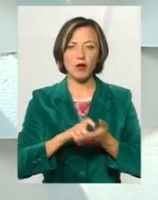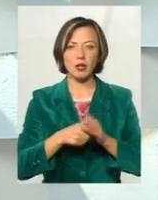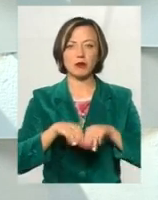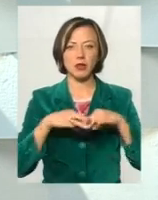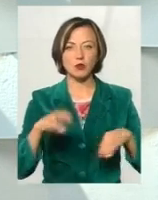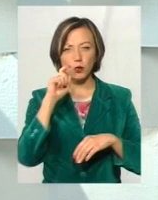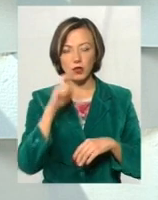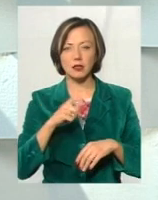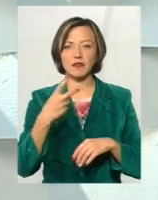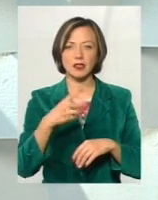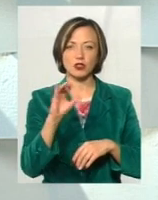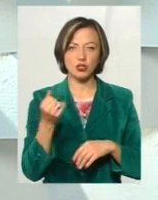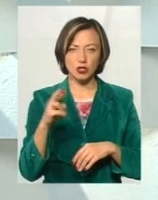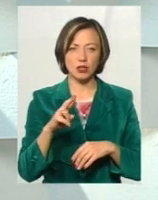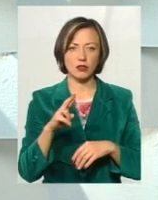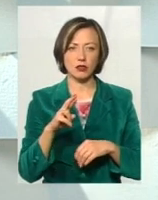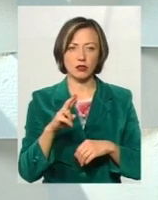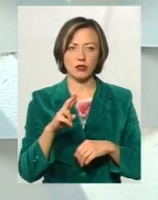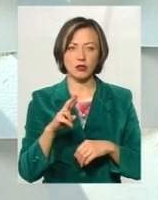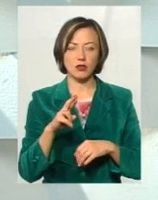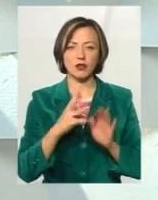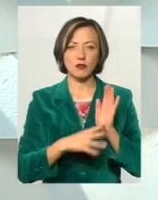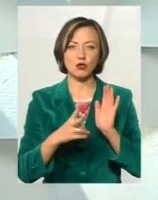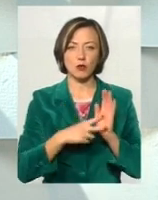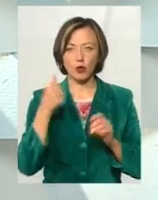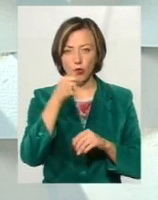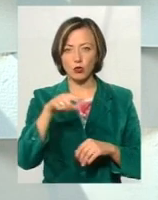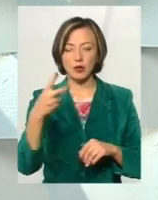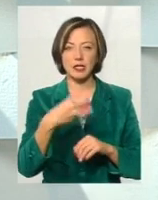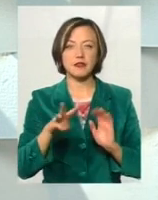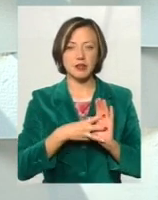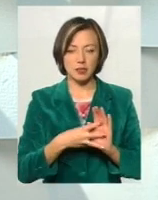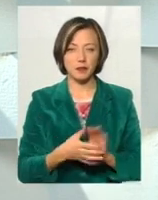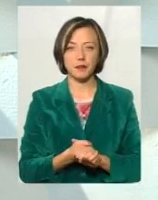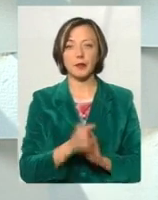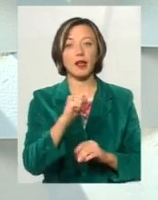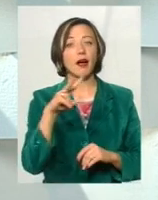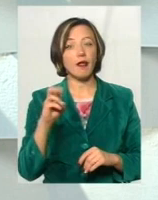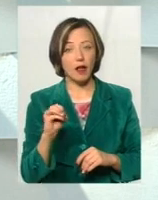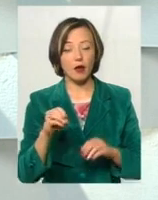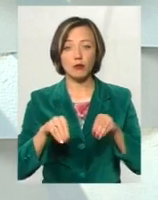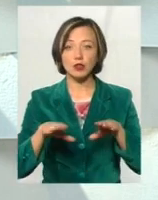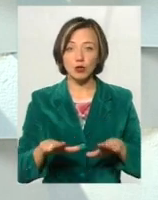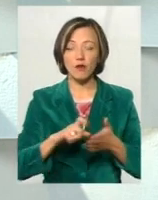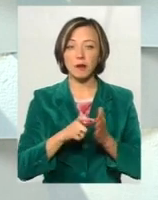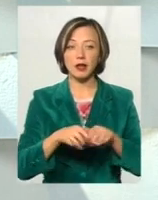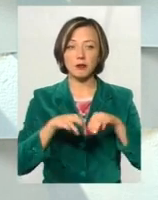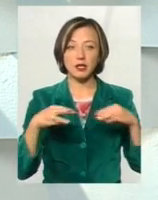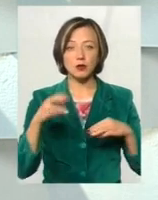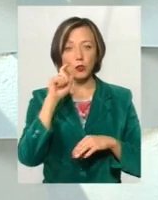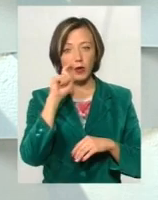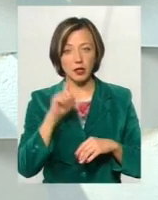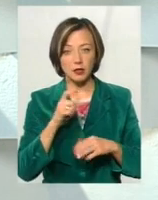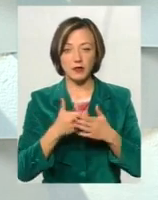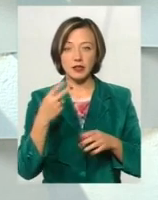міністрів України від 20 січня 1997 року номер 38. Проте постанова Кабінету міністрів